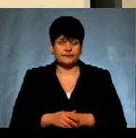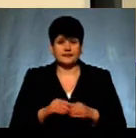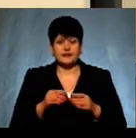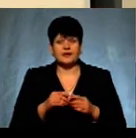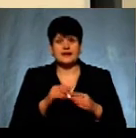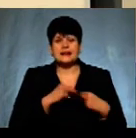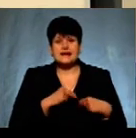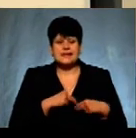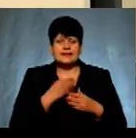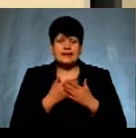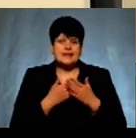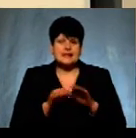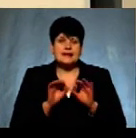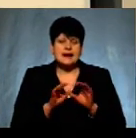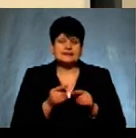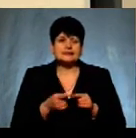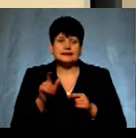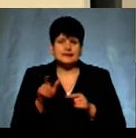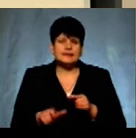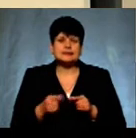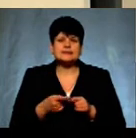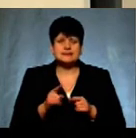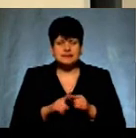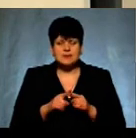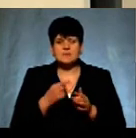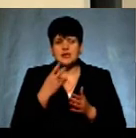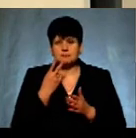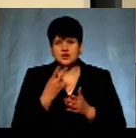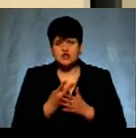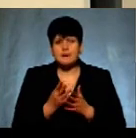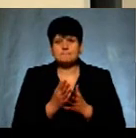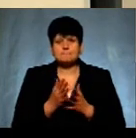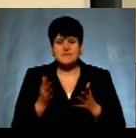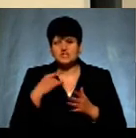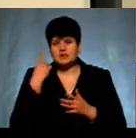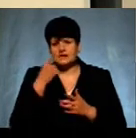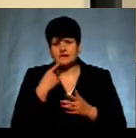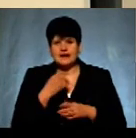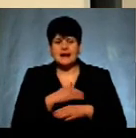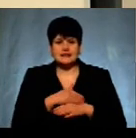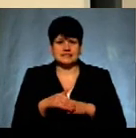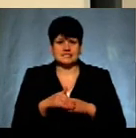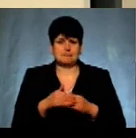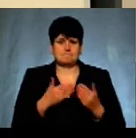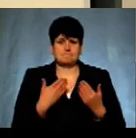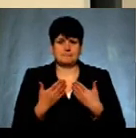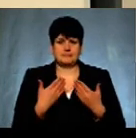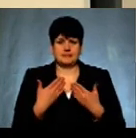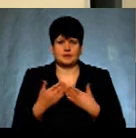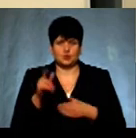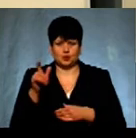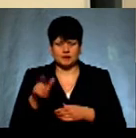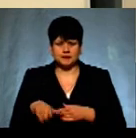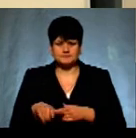Кар'єрний радник, саме запровадження таких функцій, воно передбачає більш такий індивідуальний адресний підхід до тої чи іншої людини.